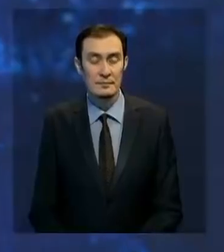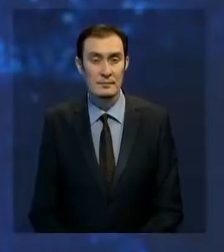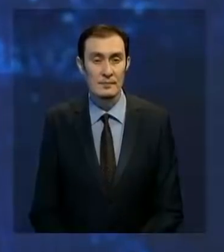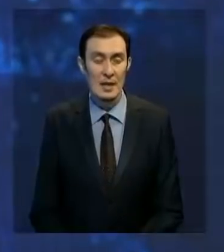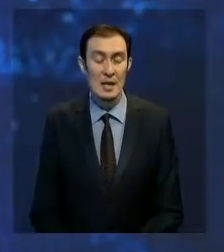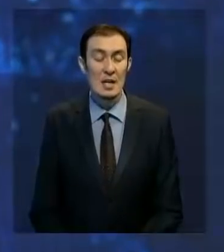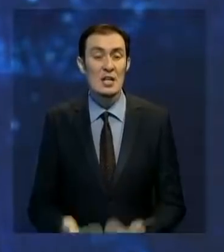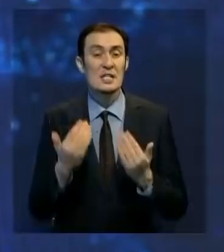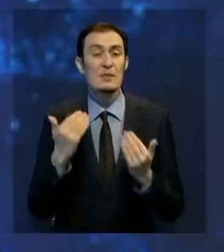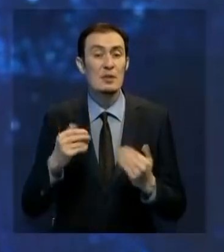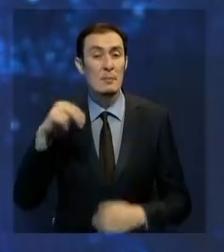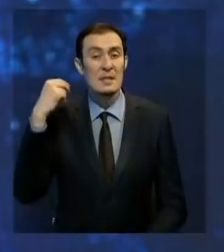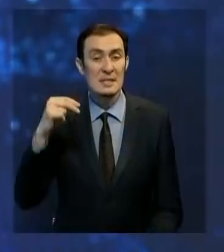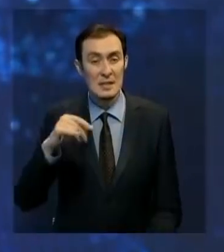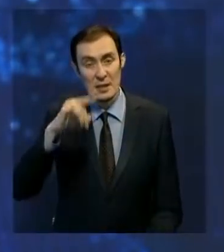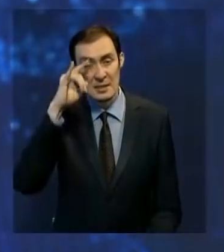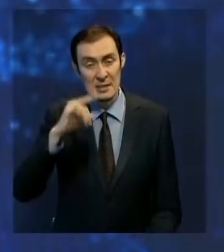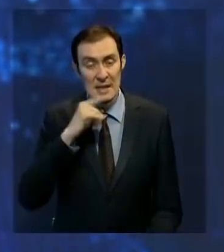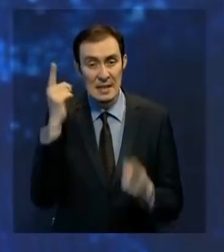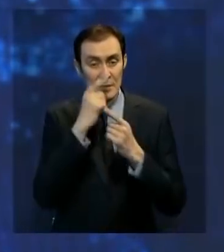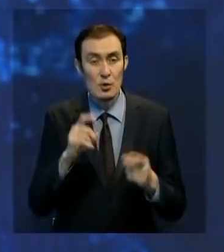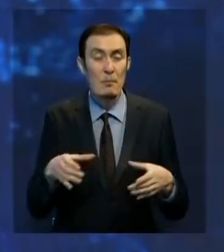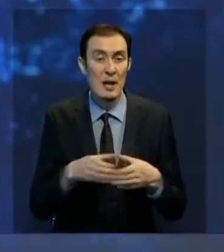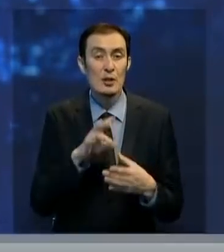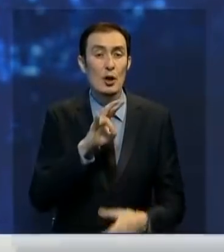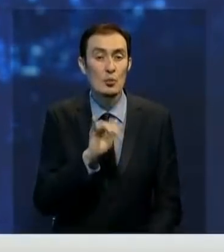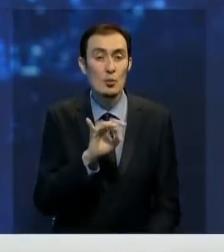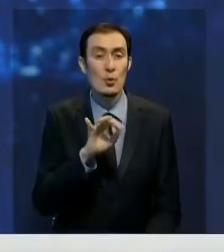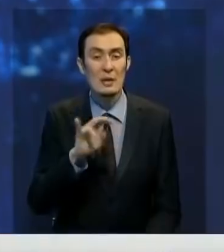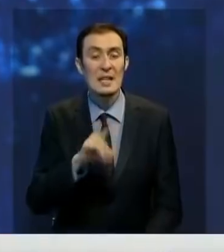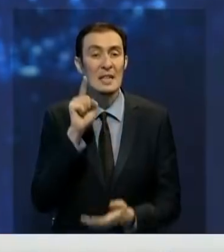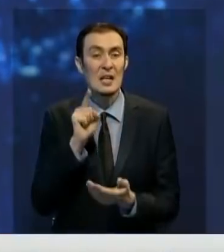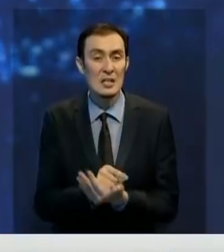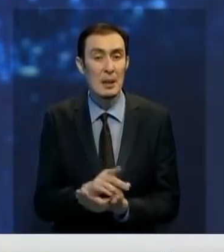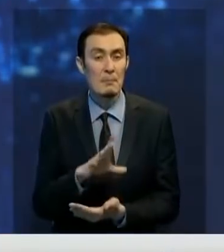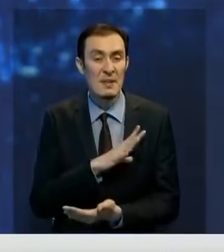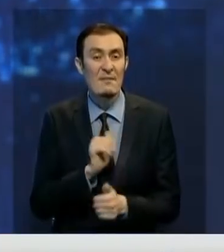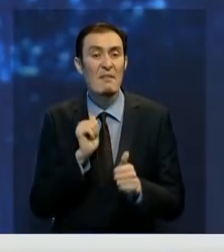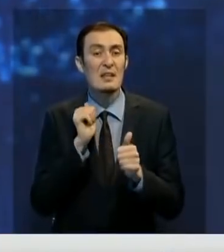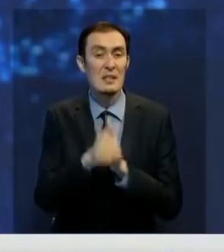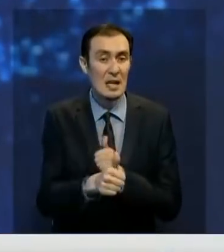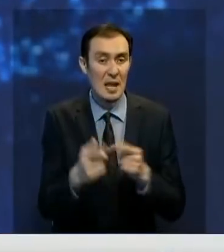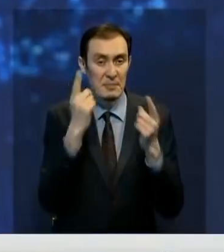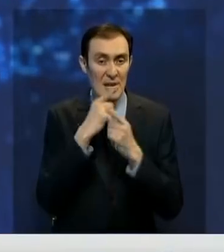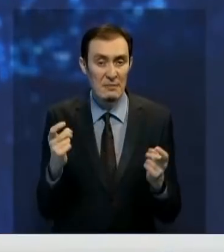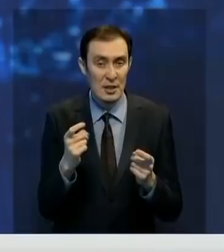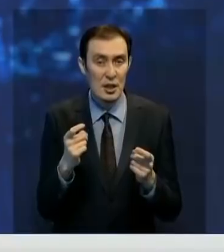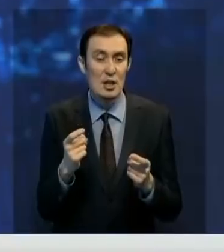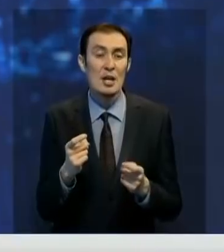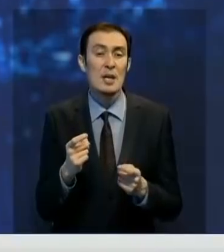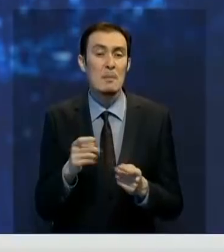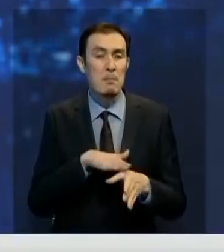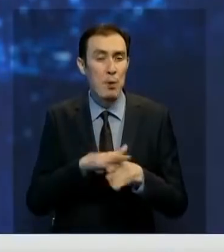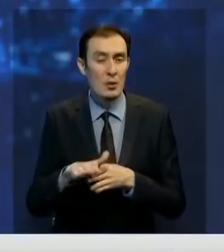сегодня президент казахстана заявил что нур отан должна быть в авангарде объявленной и и